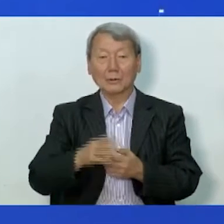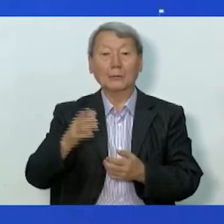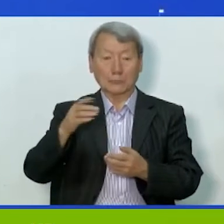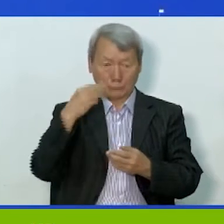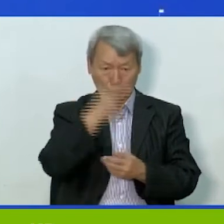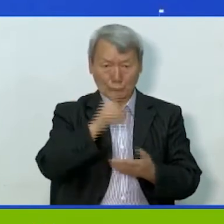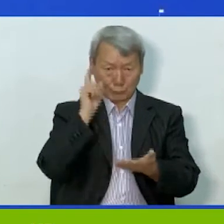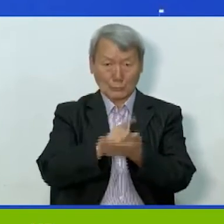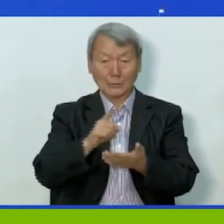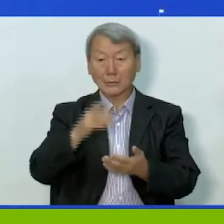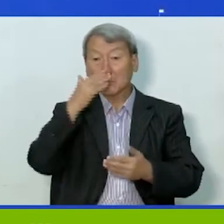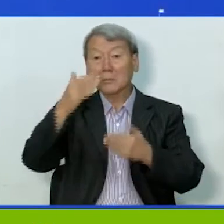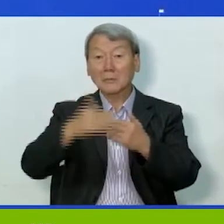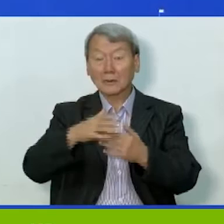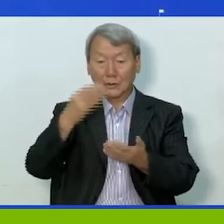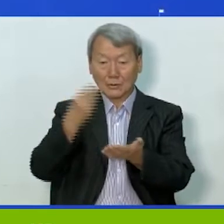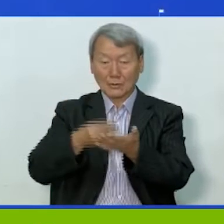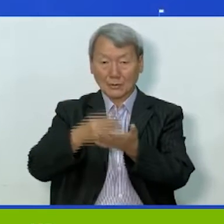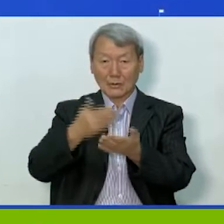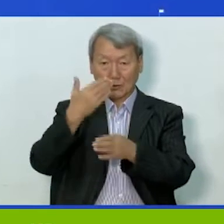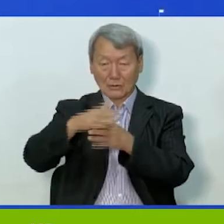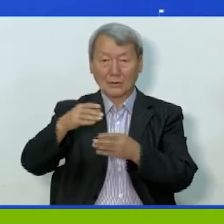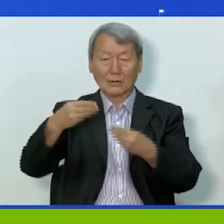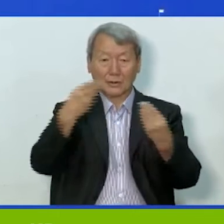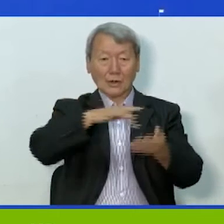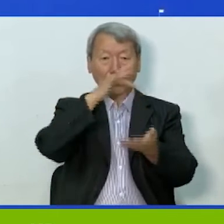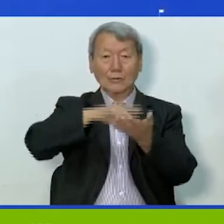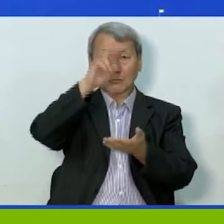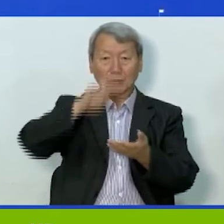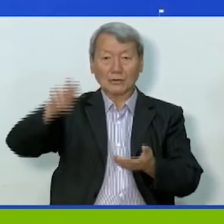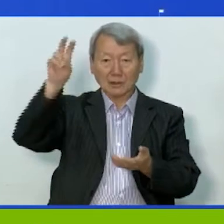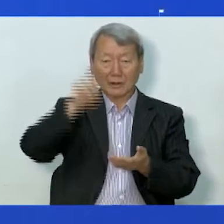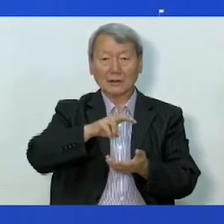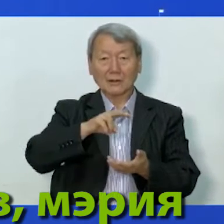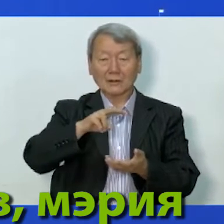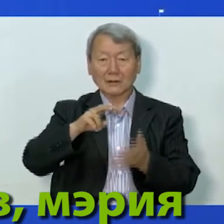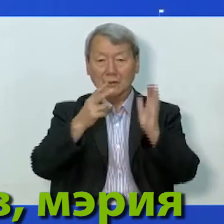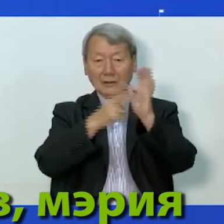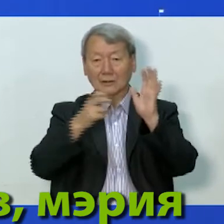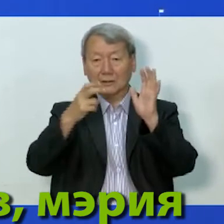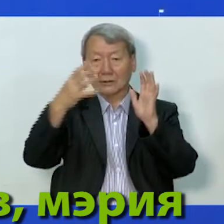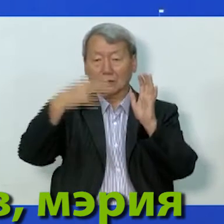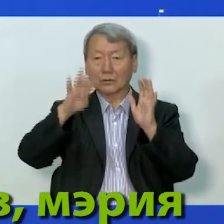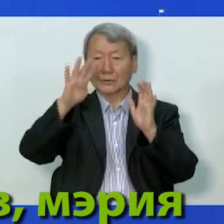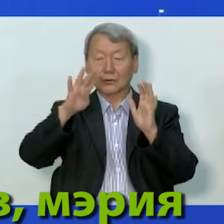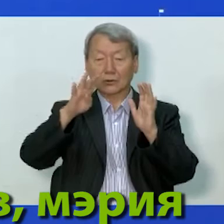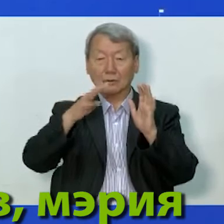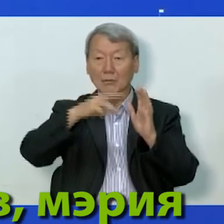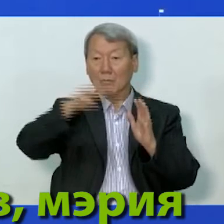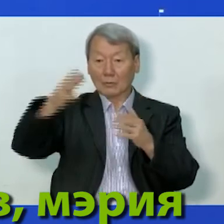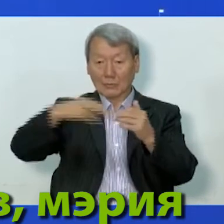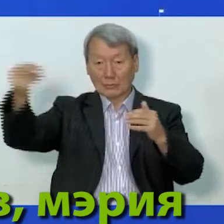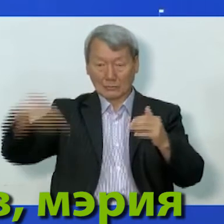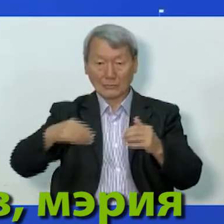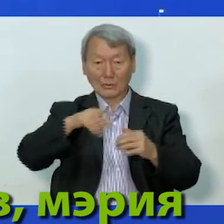Берет, жакында эле бюджеттик сууда форум тетип, Бишкек шаарына 744 миллион сомго мен кол коюп